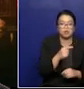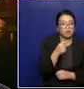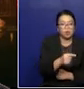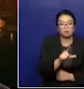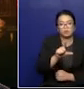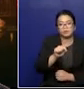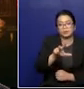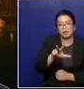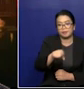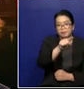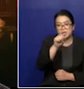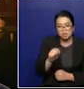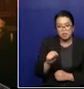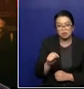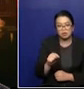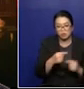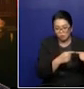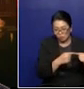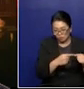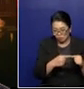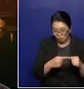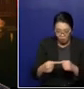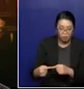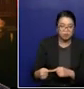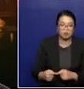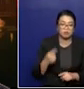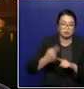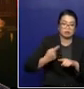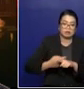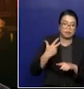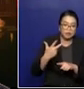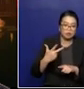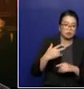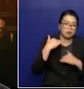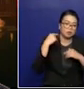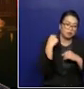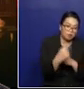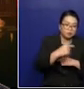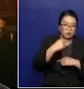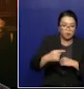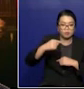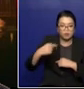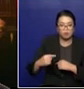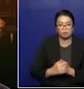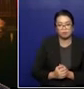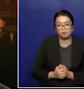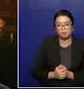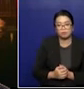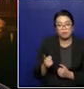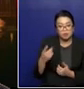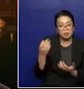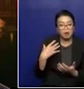ลบ 23% และร่วงต่อเนื่องเป็นเดือนที่3ฮะส่งออกนะฮะอีกลมหายใจนึงเมื่อกี้บอกราย